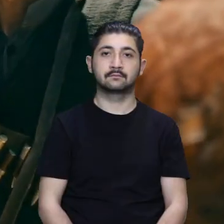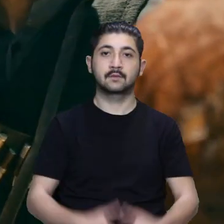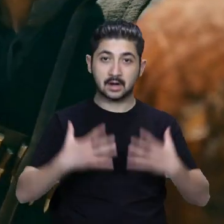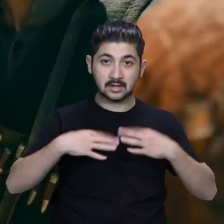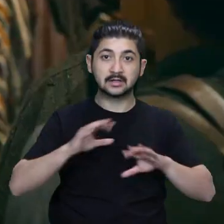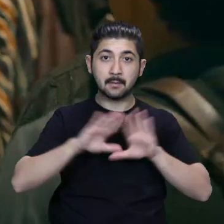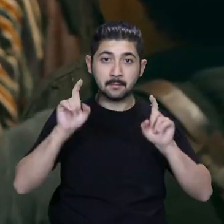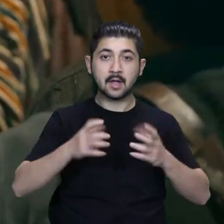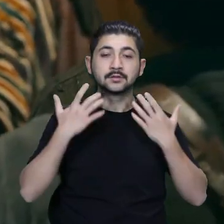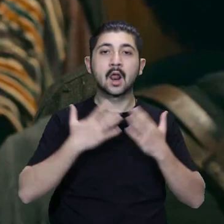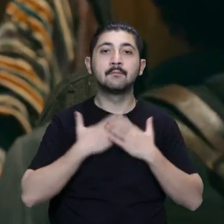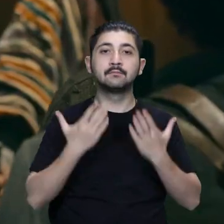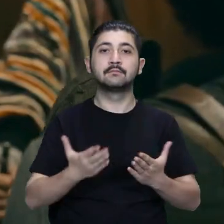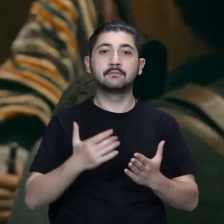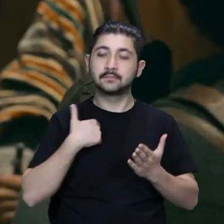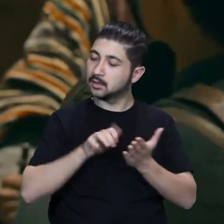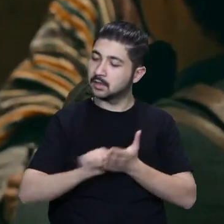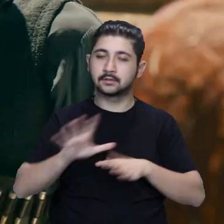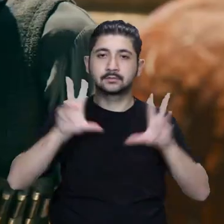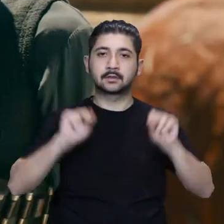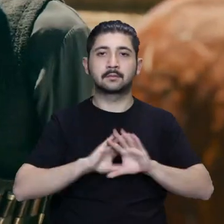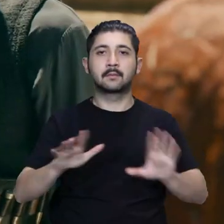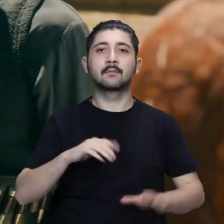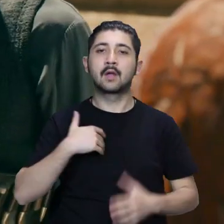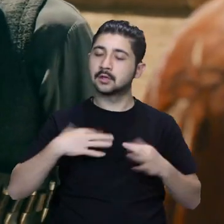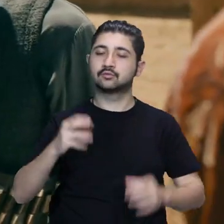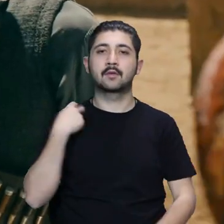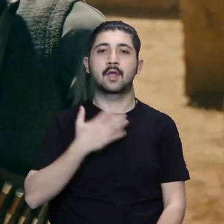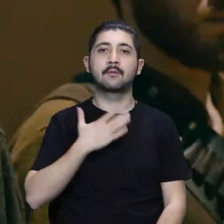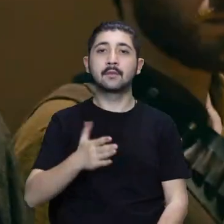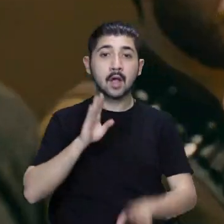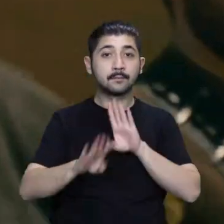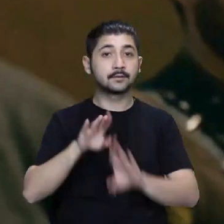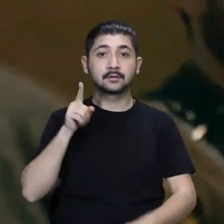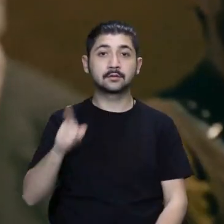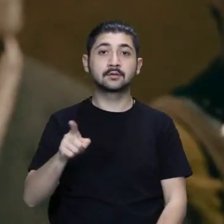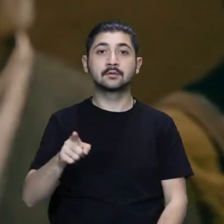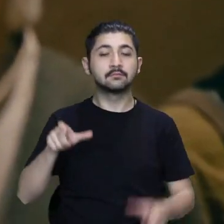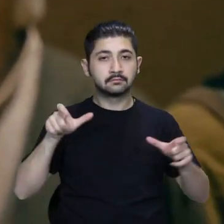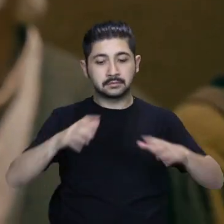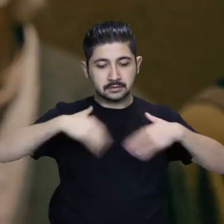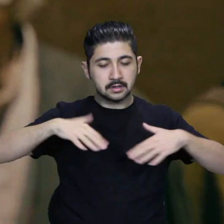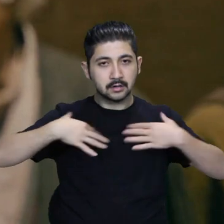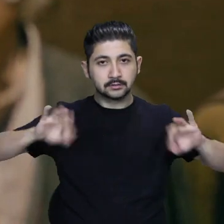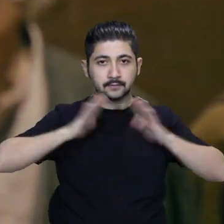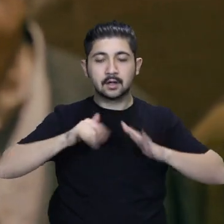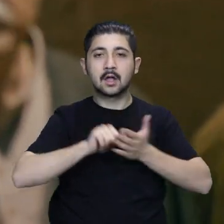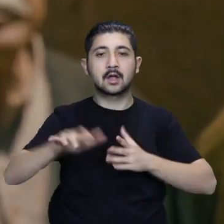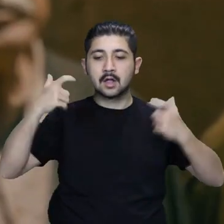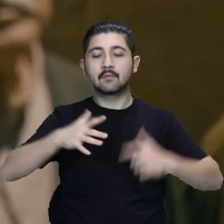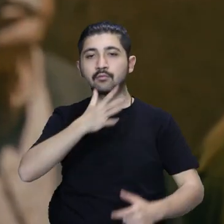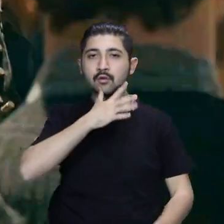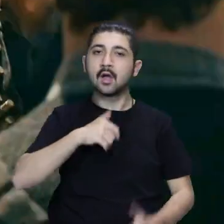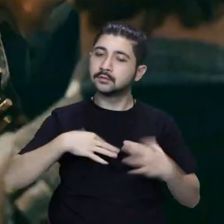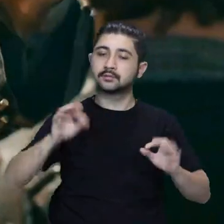Hazırlıklar tamam mı aslanım? Bizim taraf donatıldı kumandanım. Her şey hazır. Peki kapı? Siperler kuruldu. Herkes yerini biliyor.